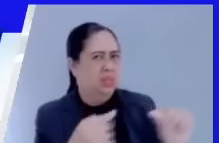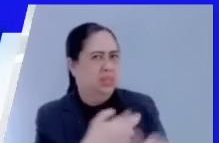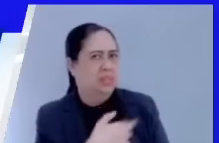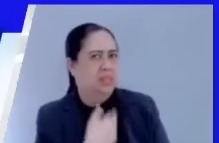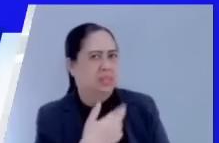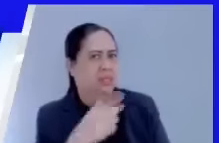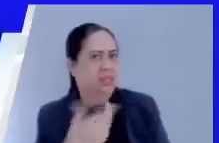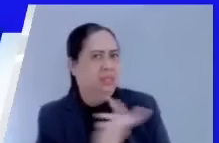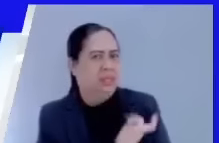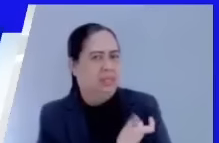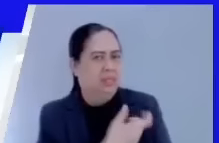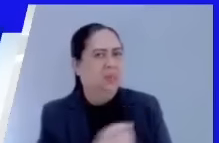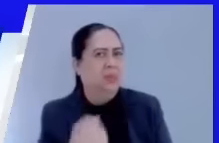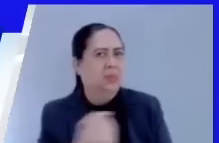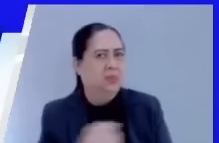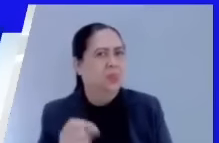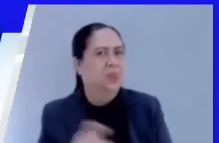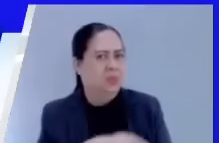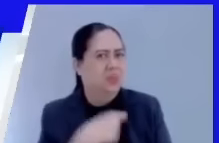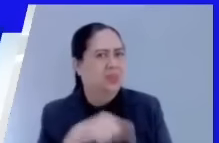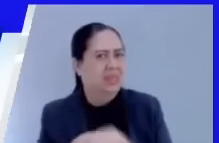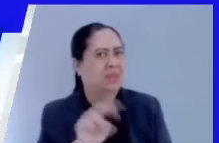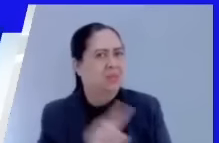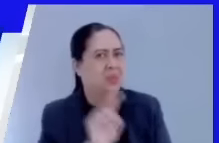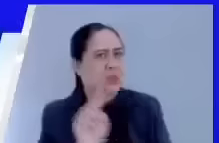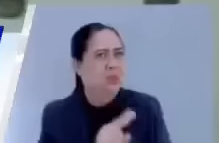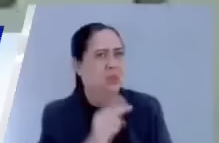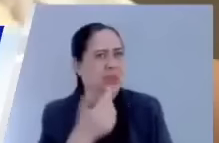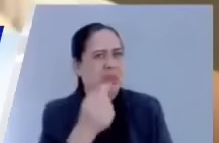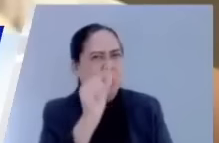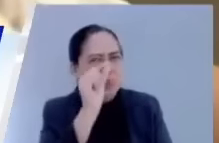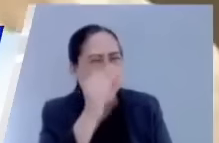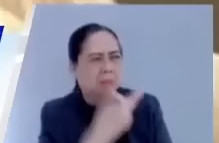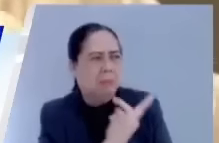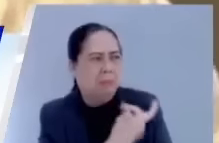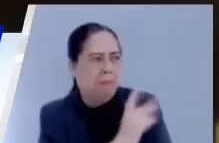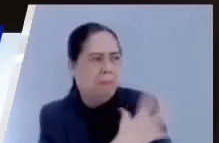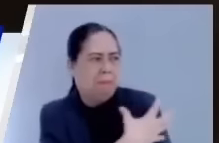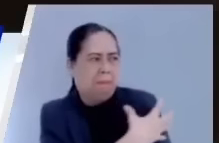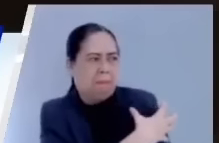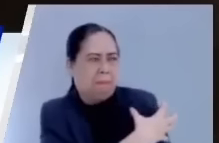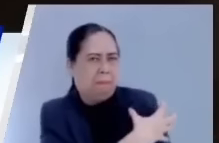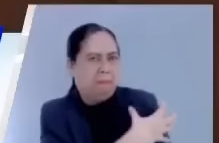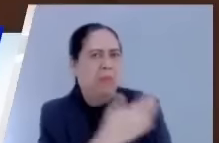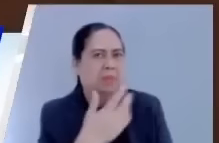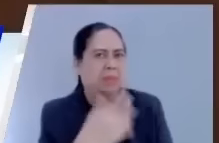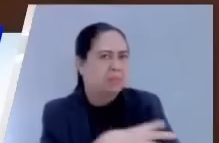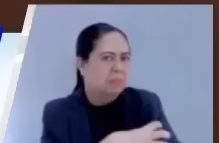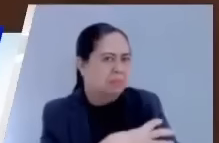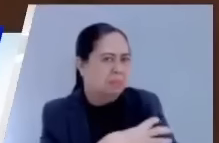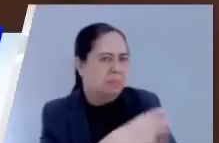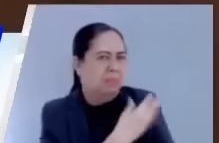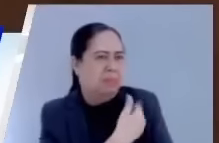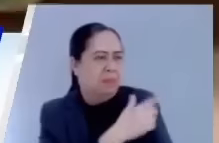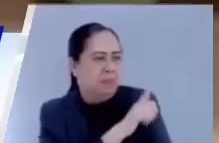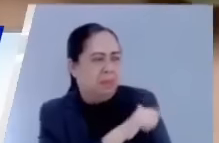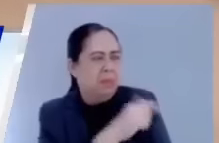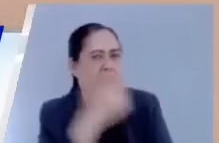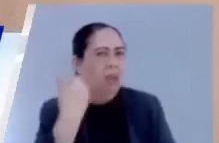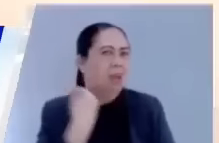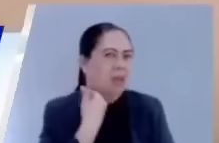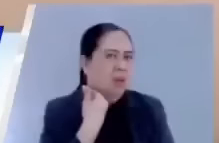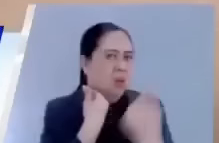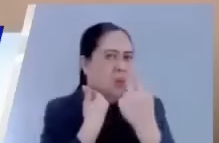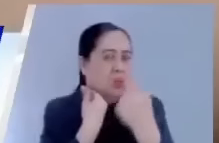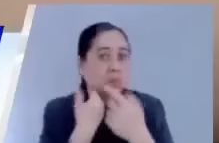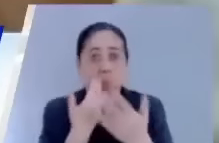kasi matagal nang ginagamit. Siguro, konting sakit lang sa injection site at kuminsan nilalagnat. Actually, maganda nga yung